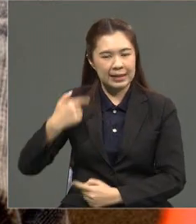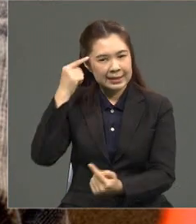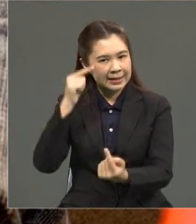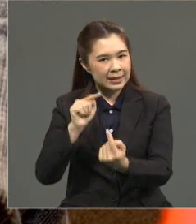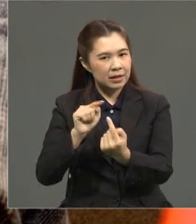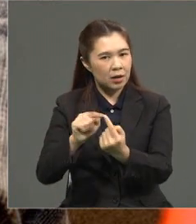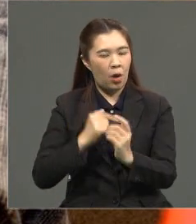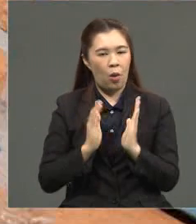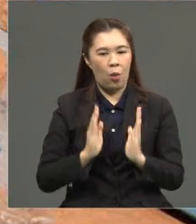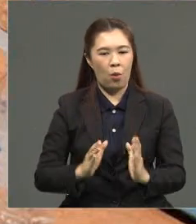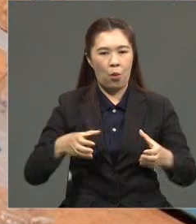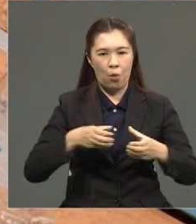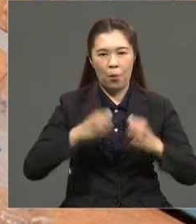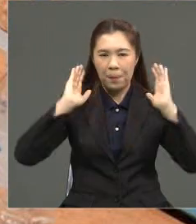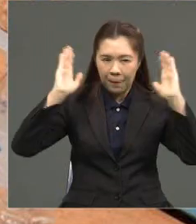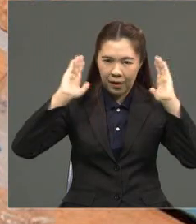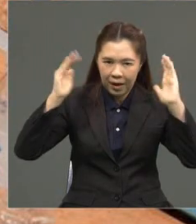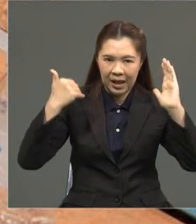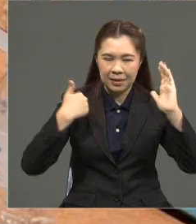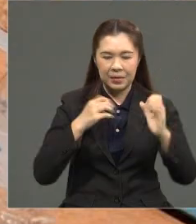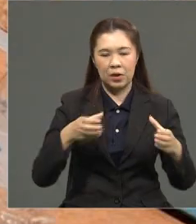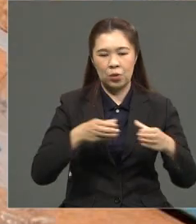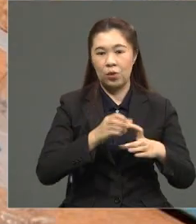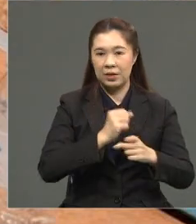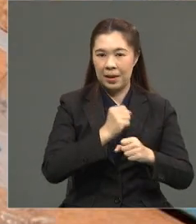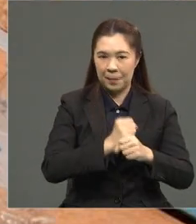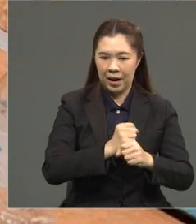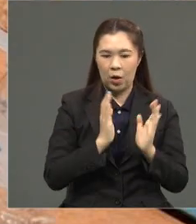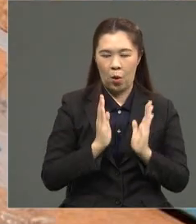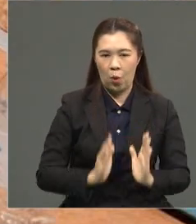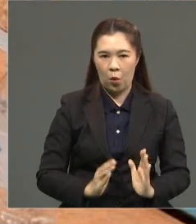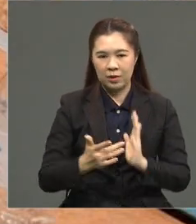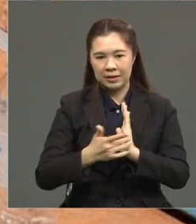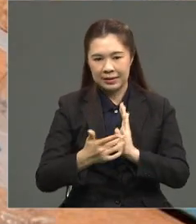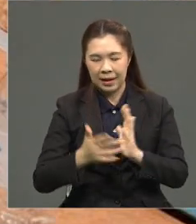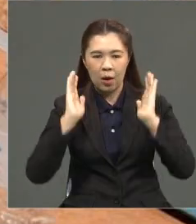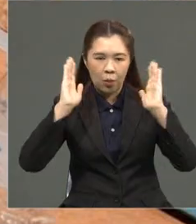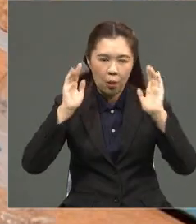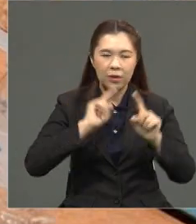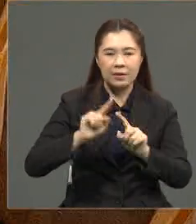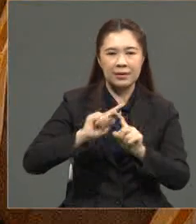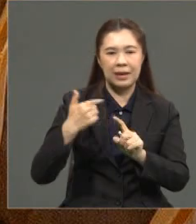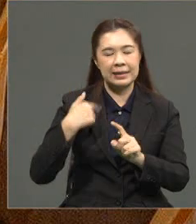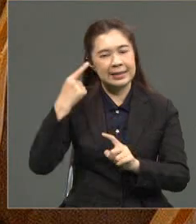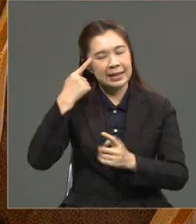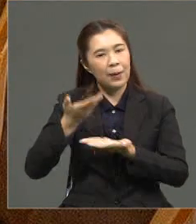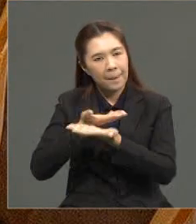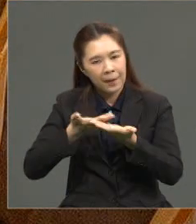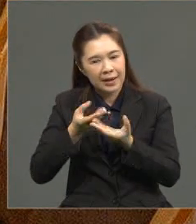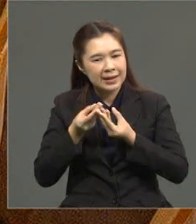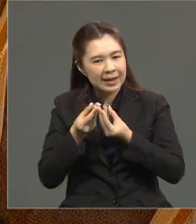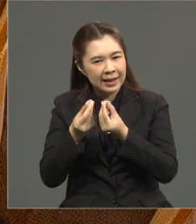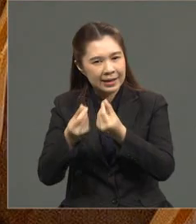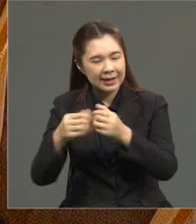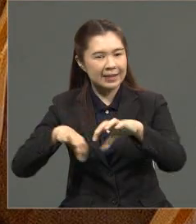ศักยภาพของกรมประชาสัมพันธ์ที่มีหน่วยงานบมเพาะบุคลากรด้านสื่อสารมวลชนโดยจะมีการหารือในรายละเอียดของ